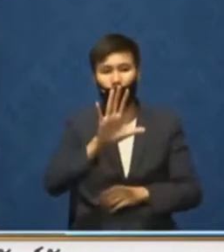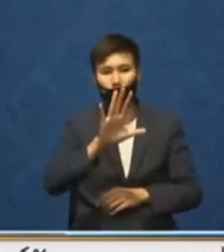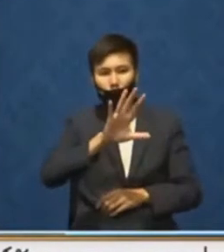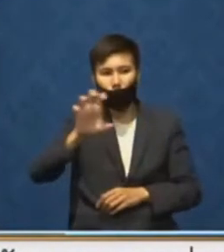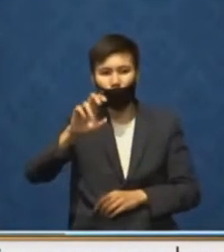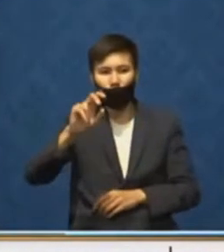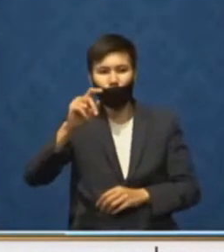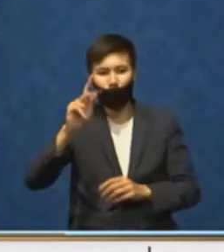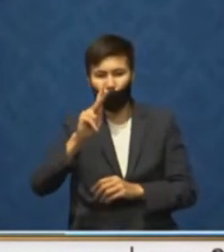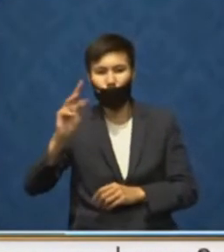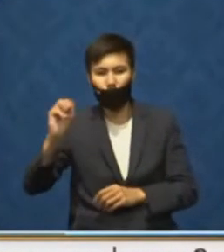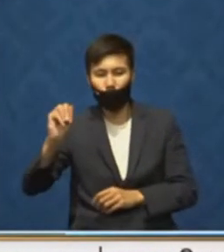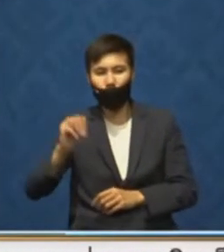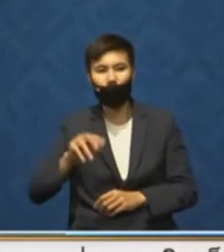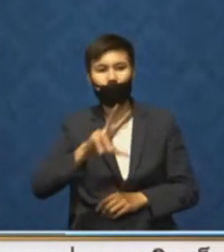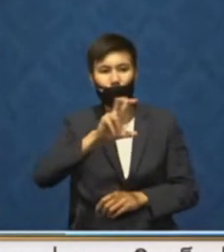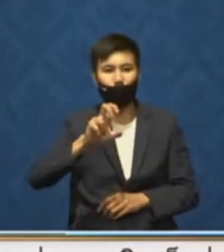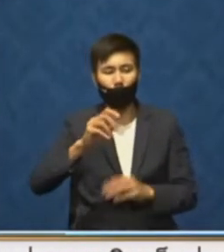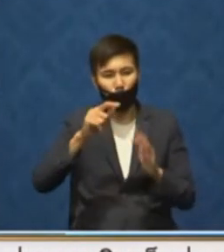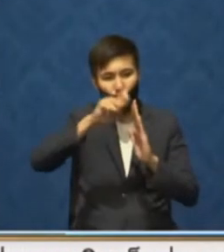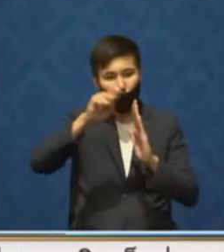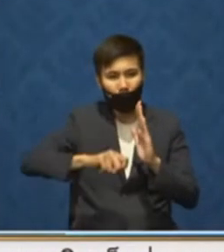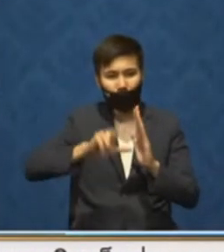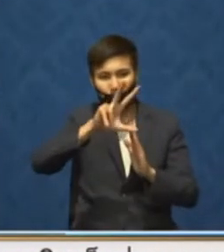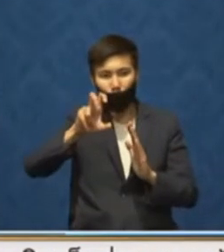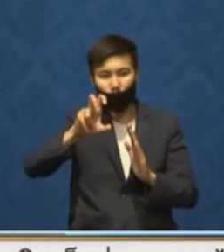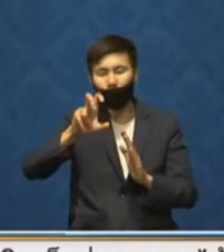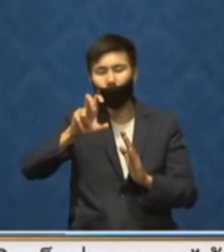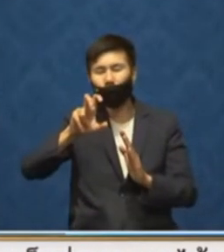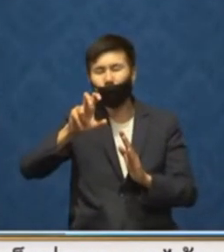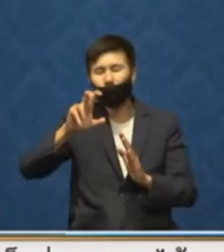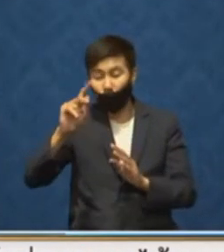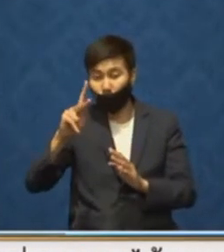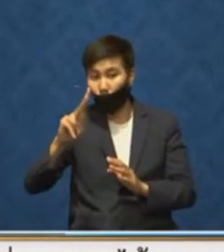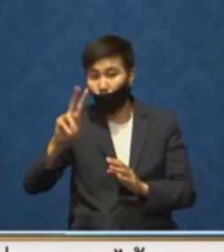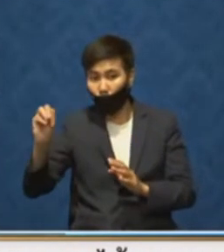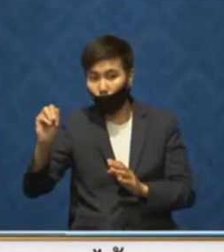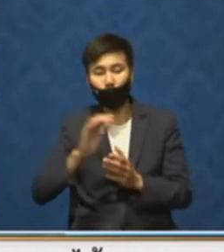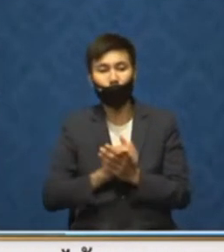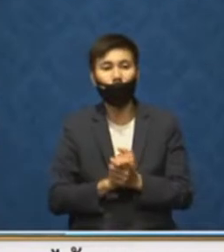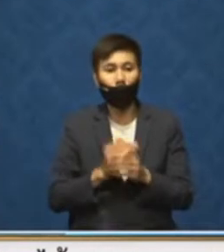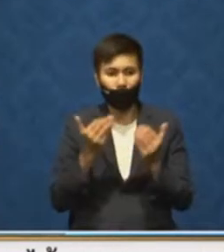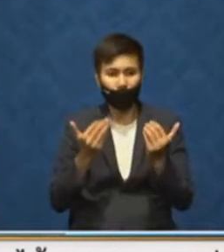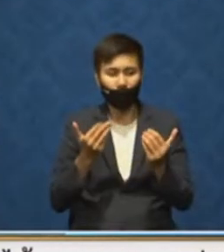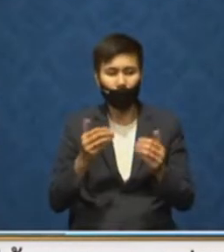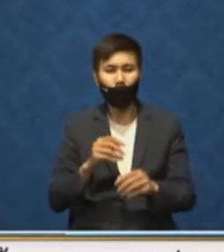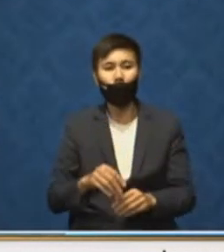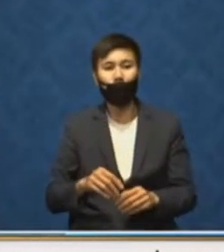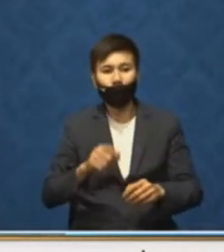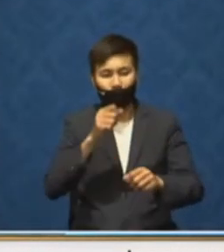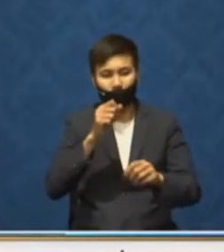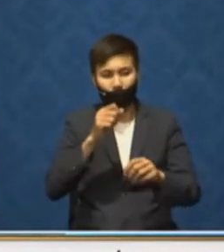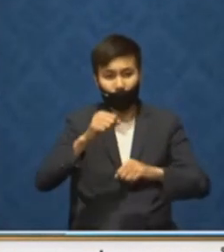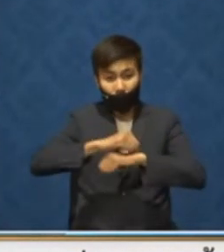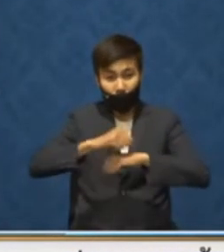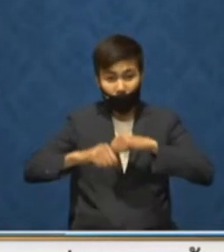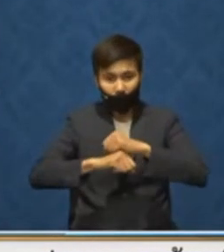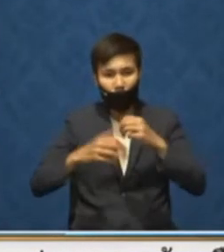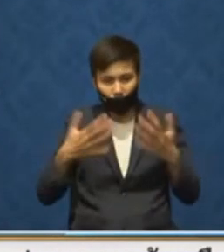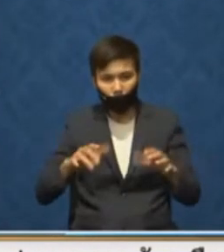205 3กิโลเมตรค่ามันจะเปิดให้บริการได้ในปีมั้ย 69อันนี้มันเรื่องของการสร้างไปออกแบบไปนะครับเพราะเหมือนกัน